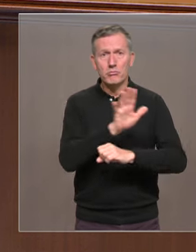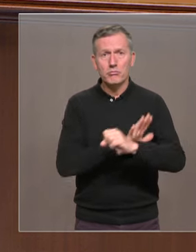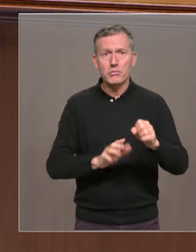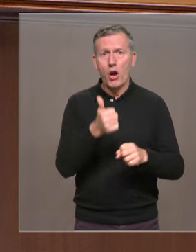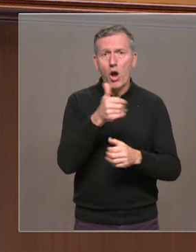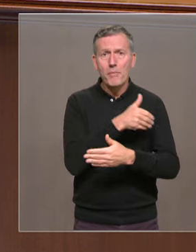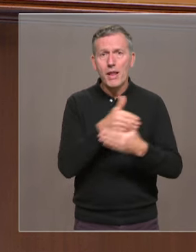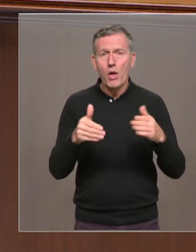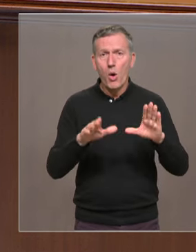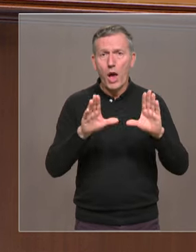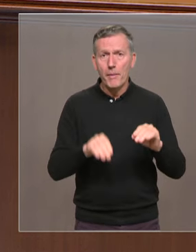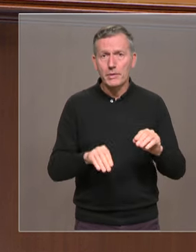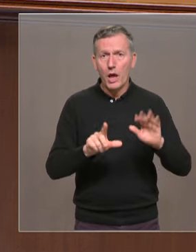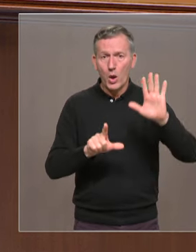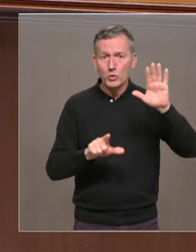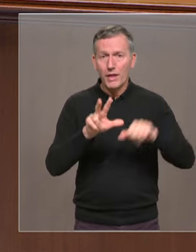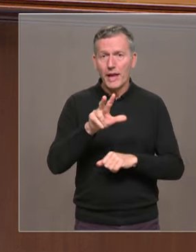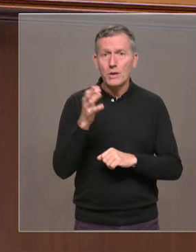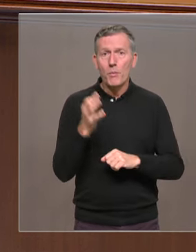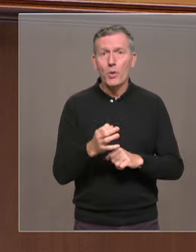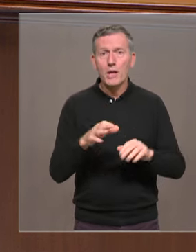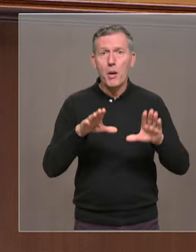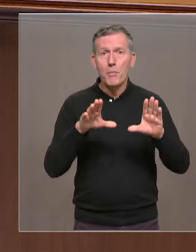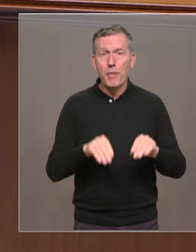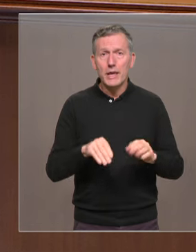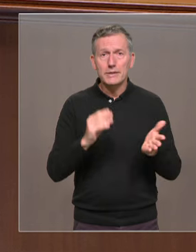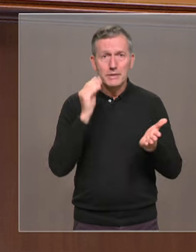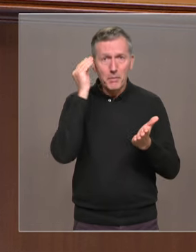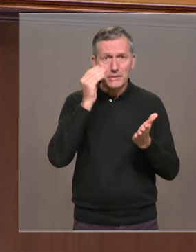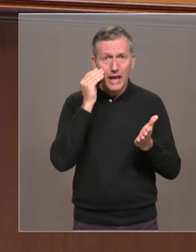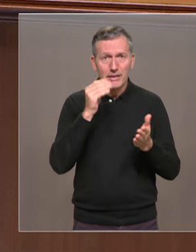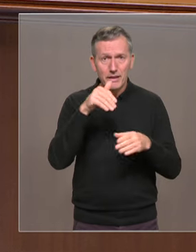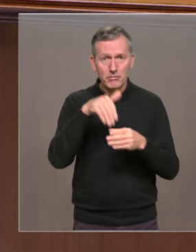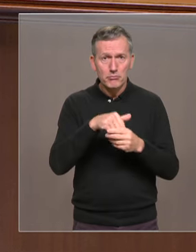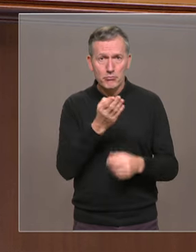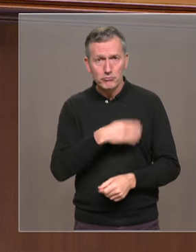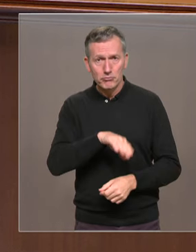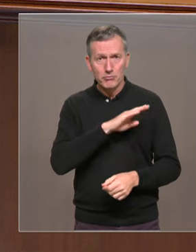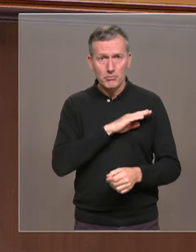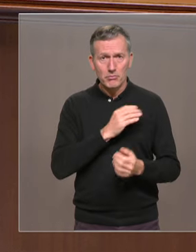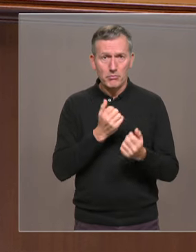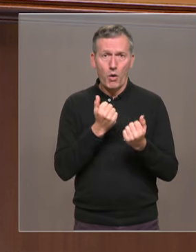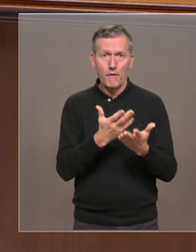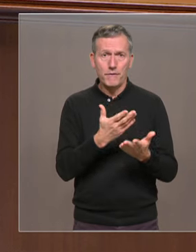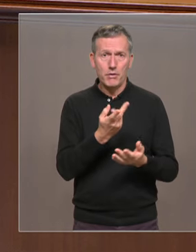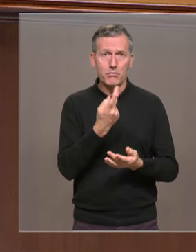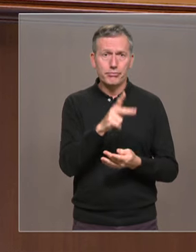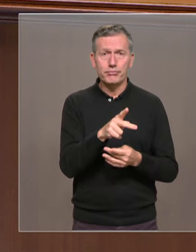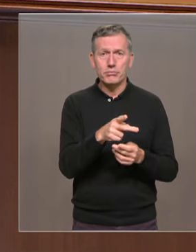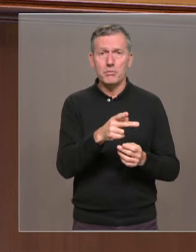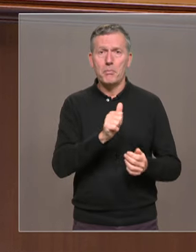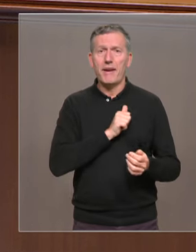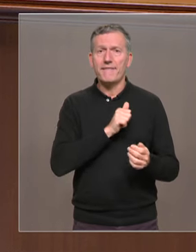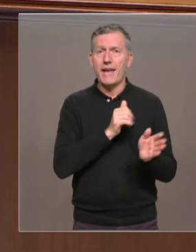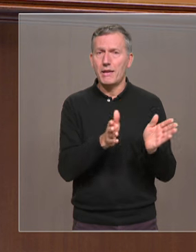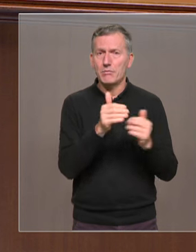million d'habitants où 73% des places de la filière psychiatrique sont portées par l'offre privée. Nous avons, avec